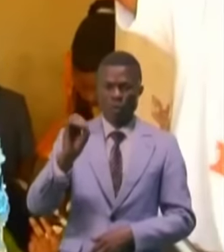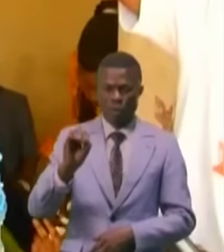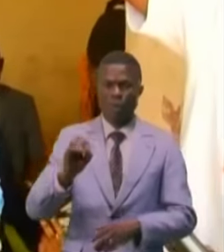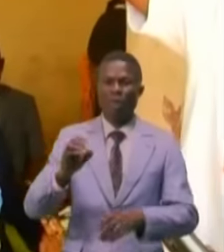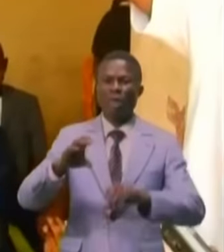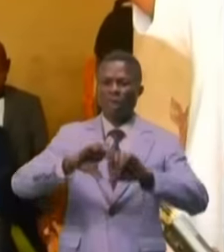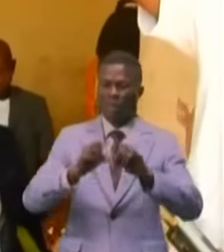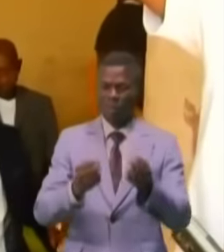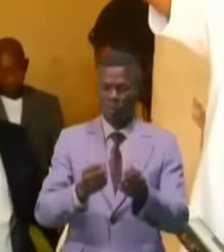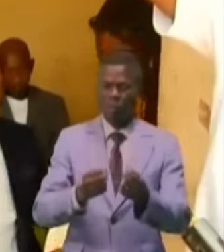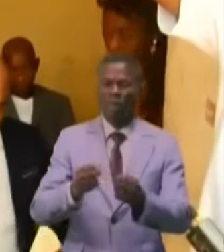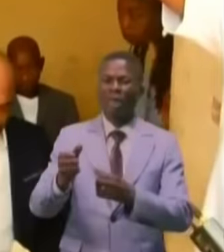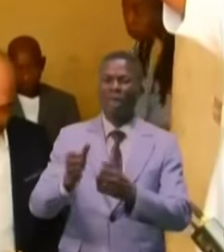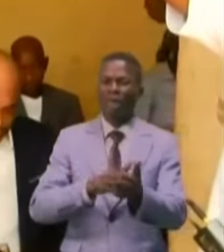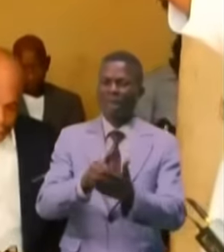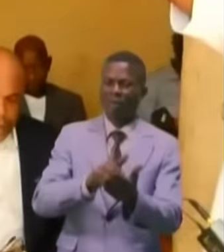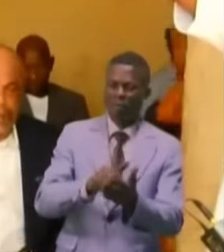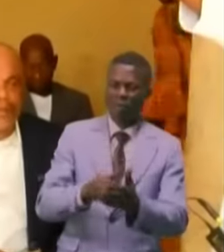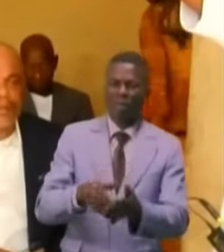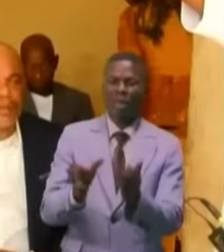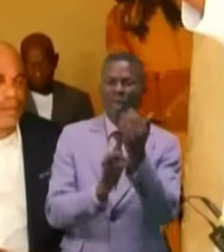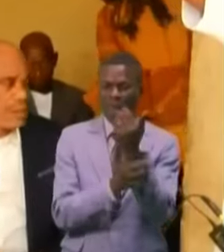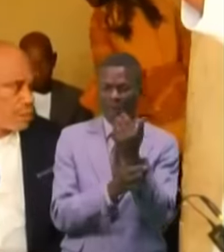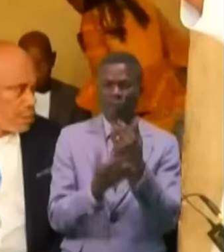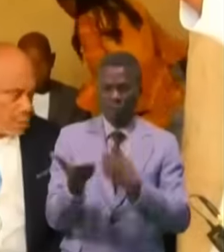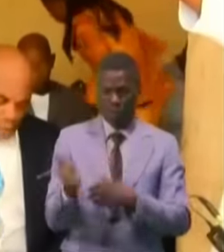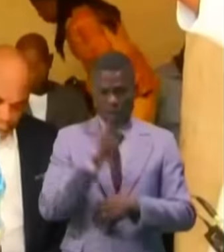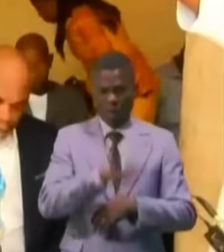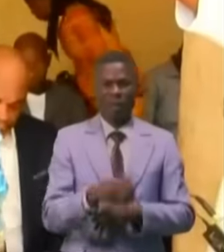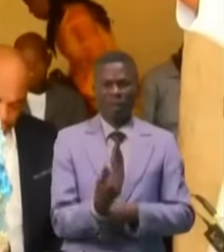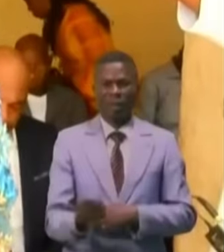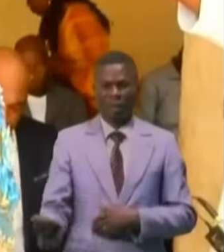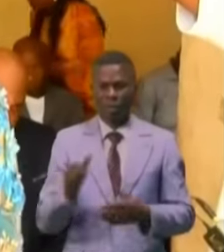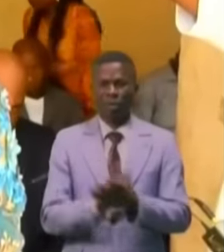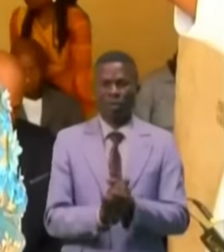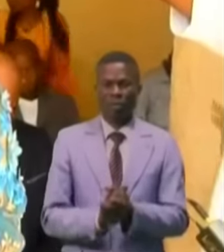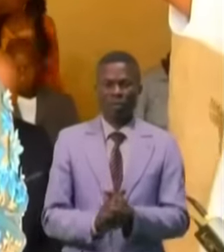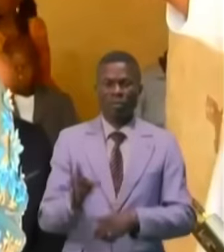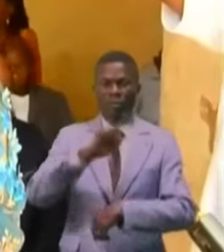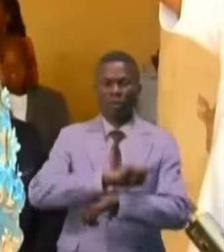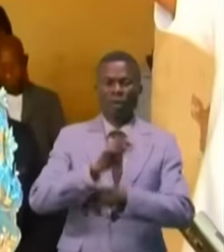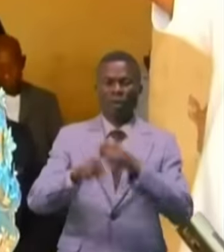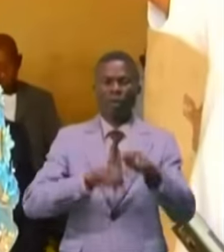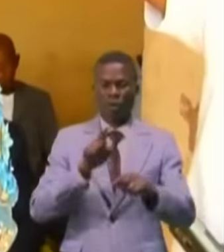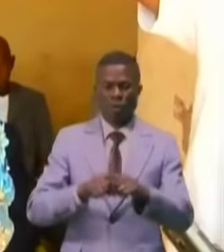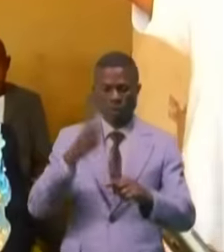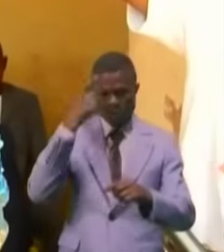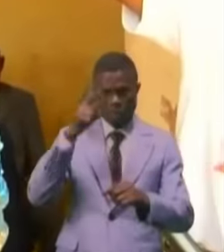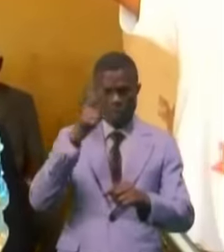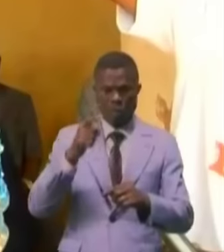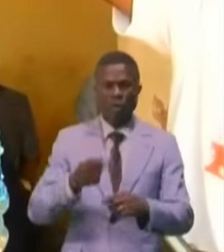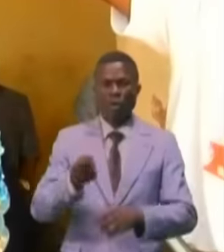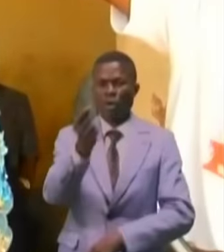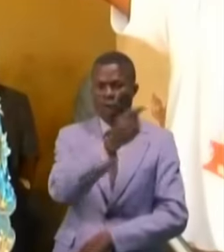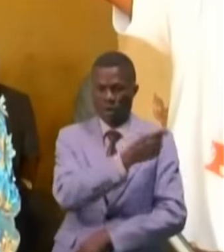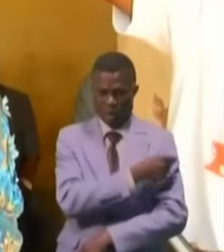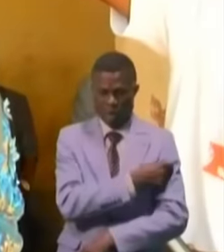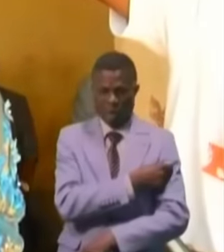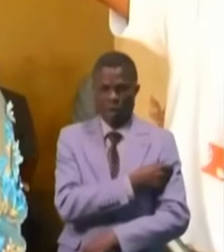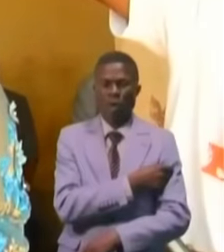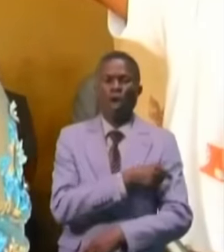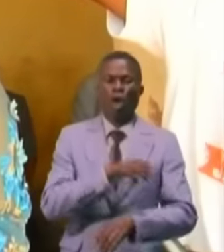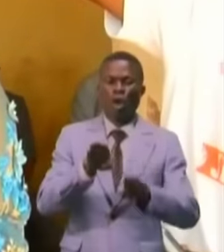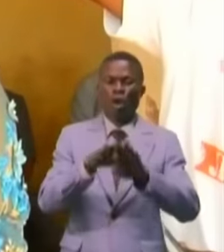lance officiellement les journées nationales de vaccination contre la